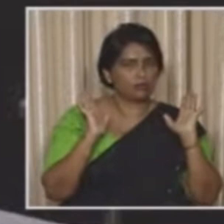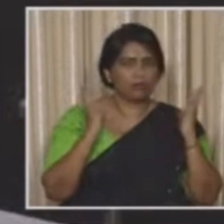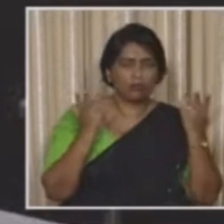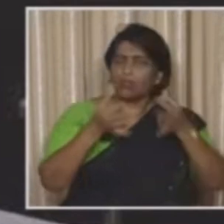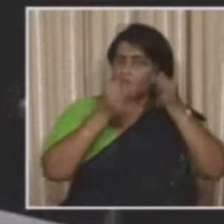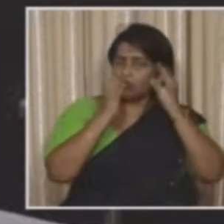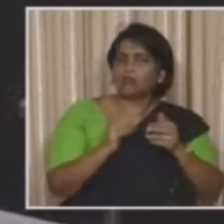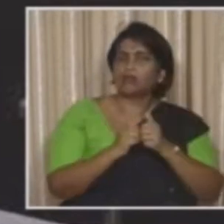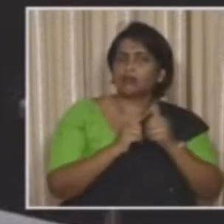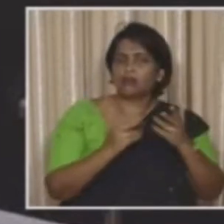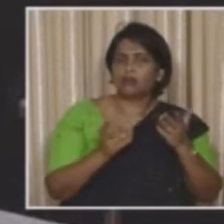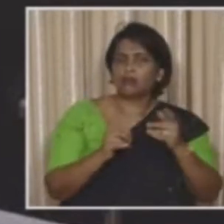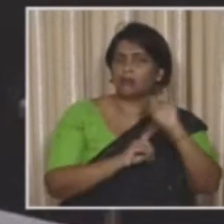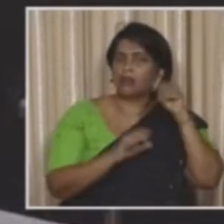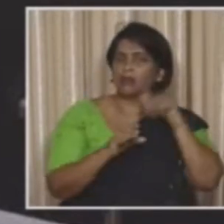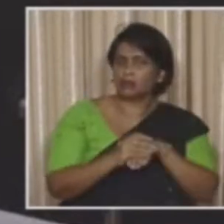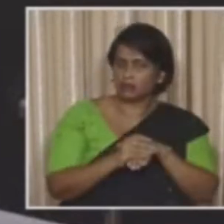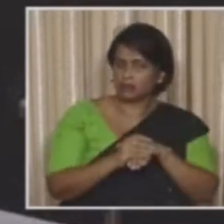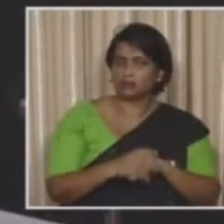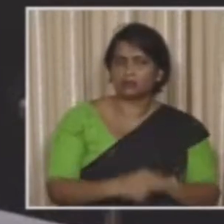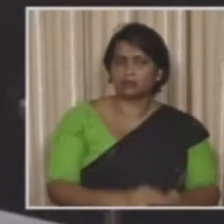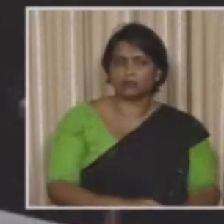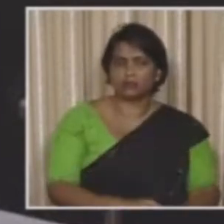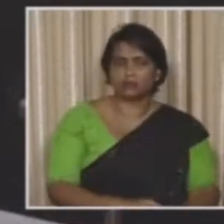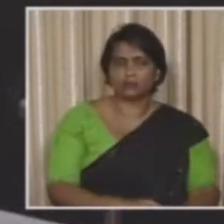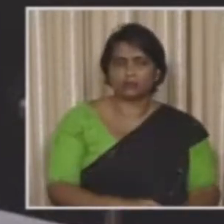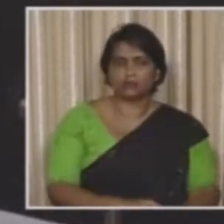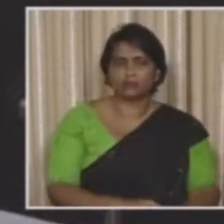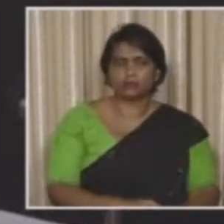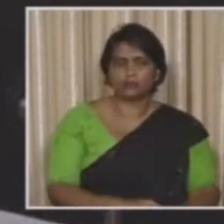හරි විධිමත් භාවයක් තියෙන්න සභාවක. ඔව්.